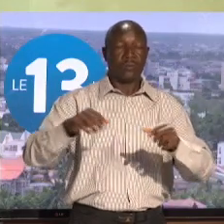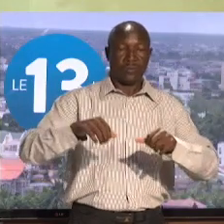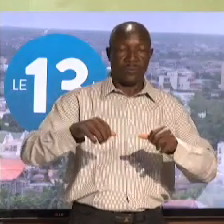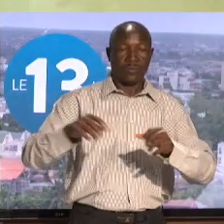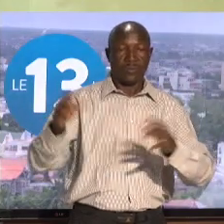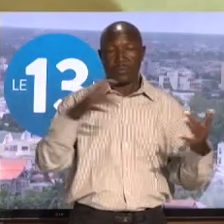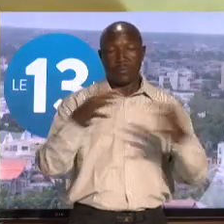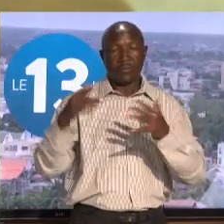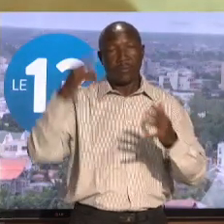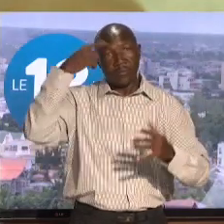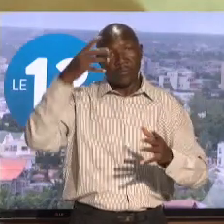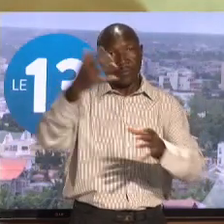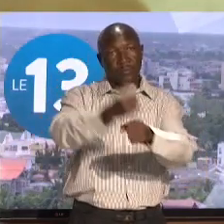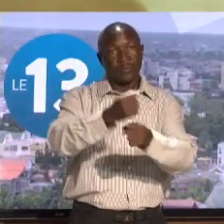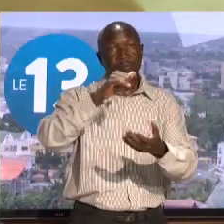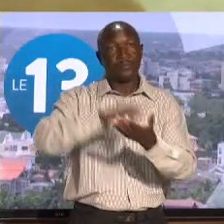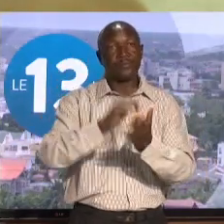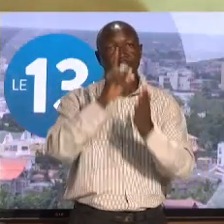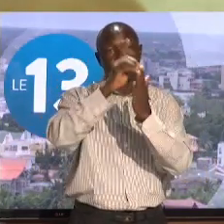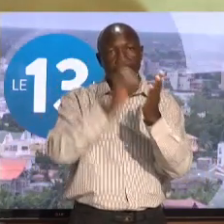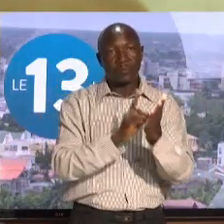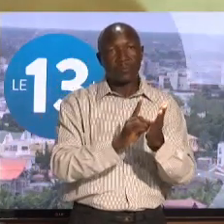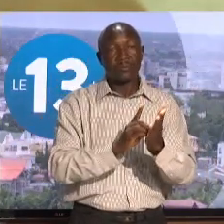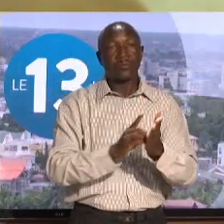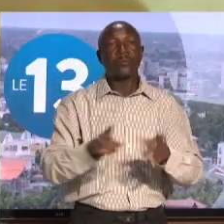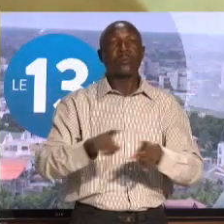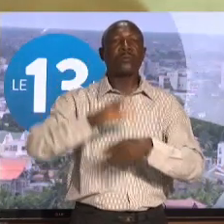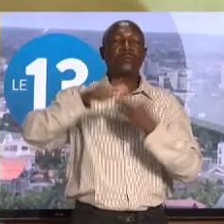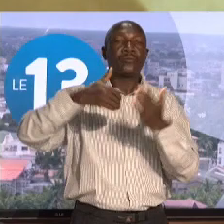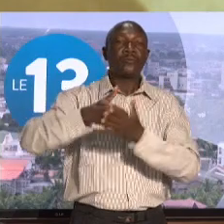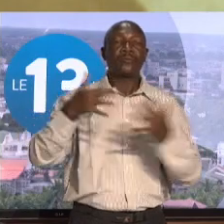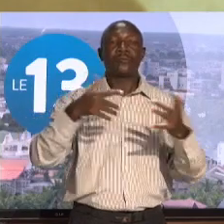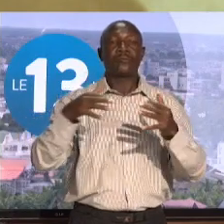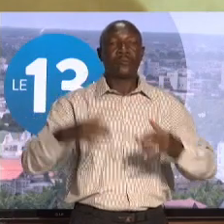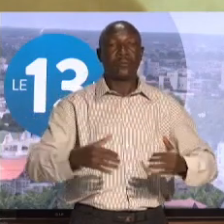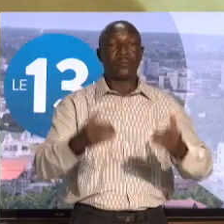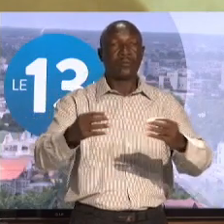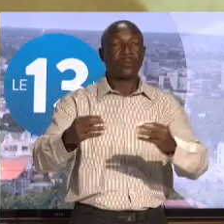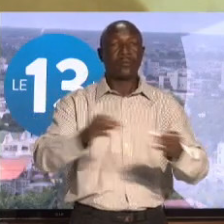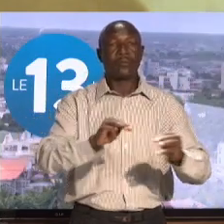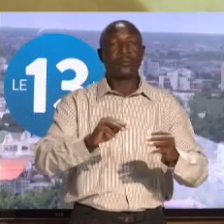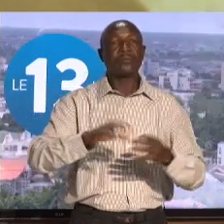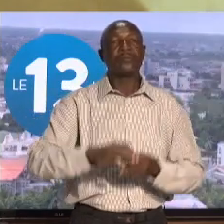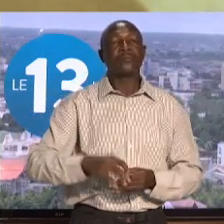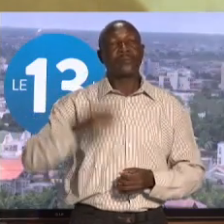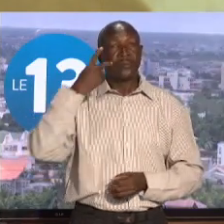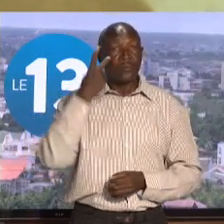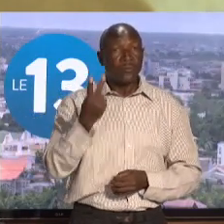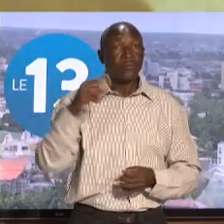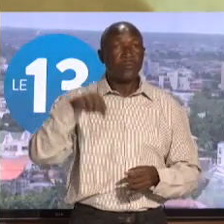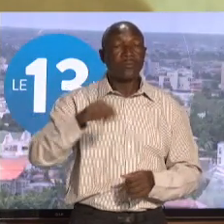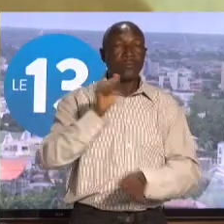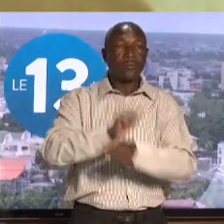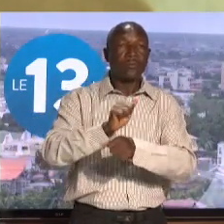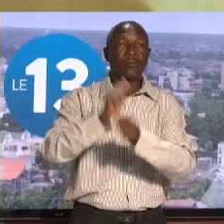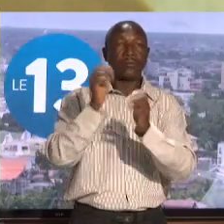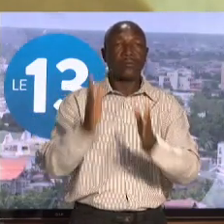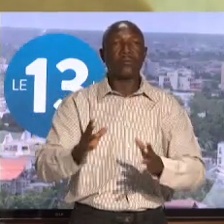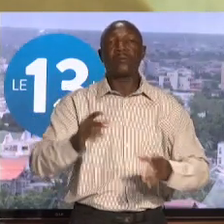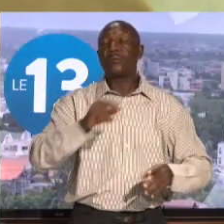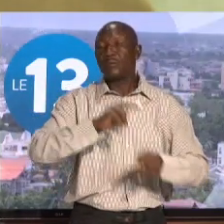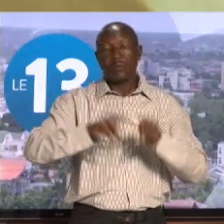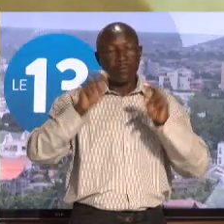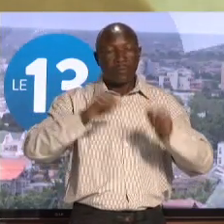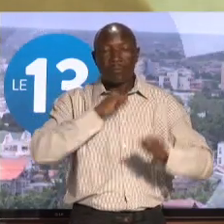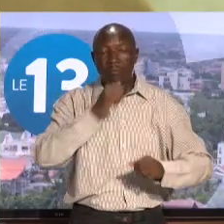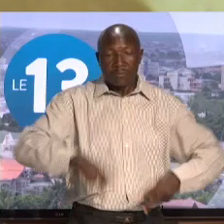de nouveaux droits. Au fur et à mesure que la lutte a été menée, les travailleurs burkinabés se sont rendus compte que le travailleur, naturellement, ne peut pas vivre